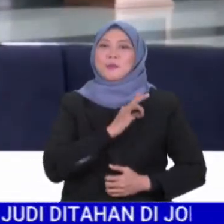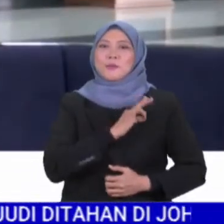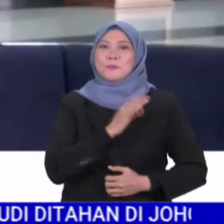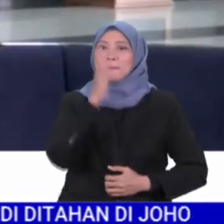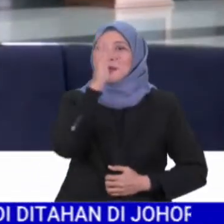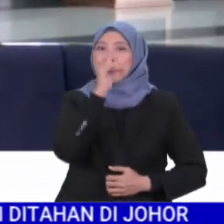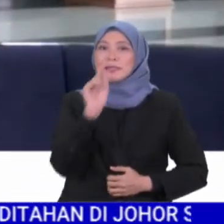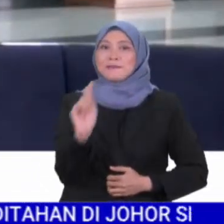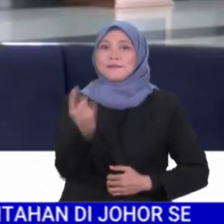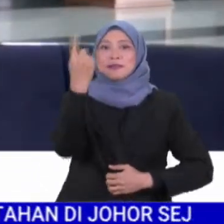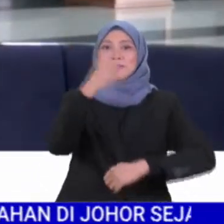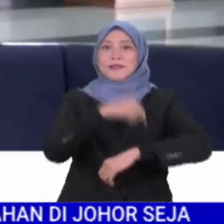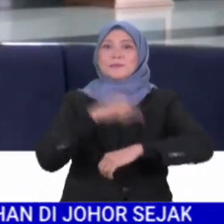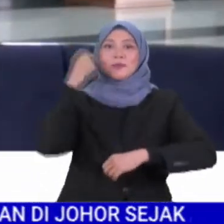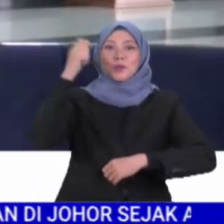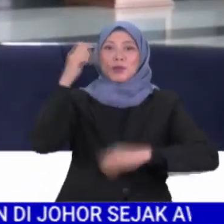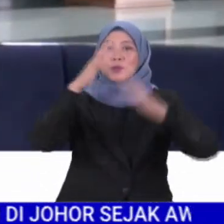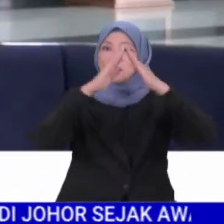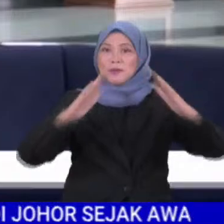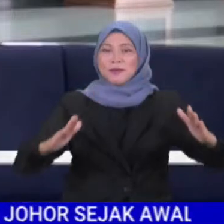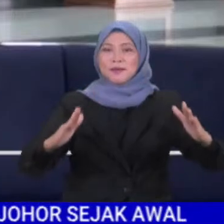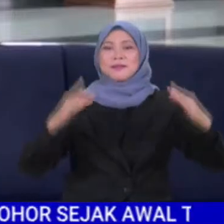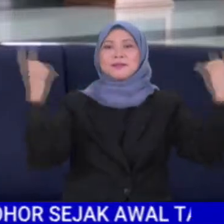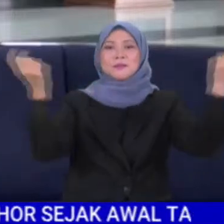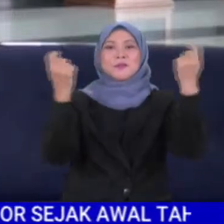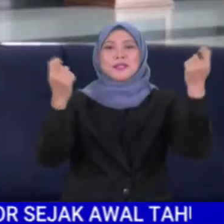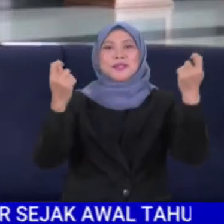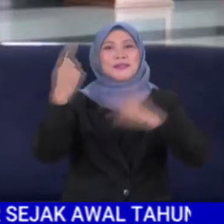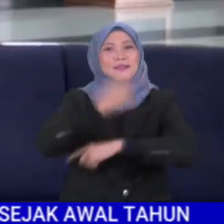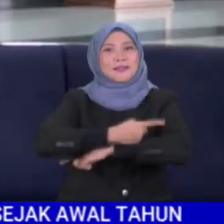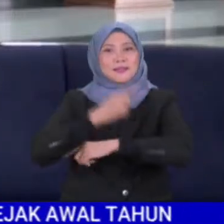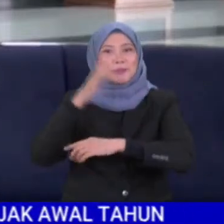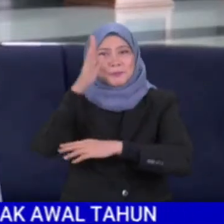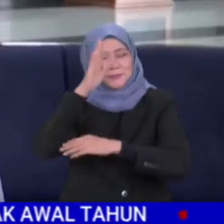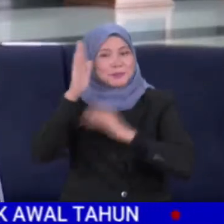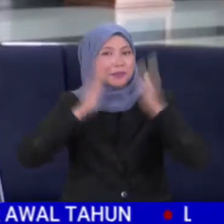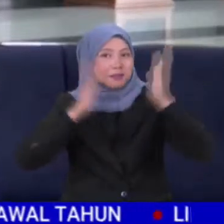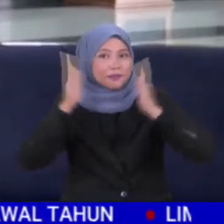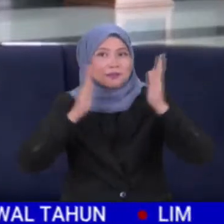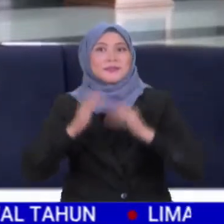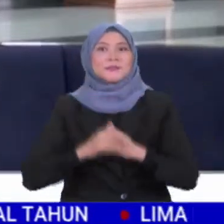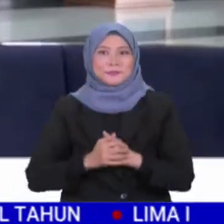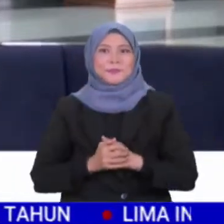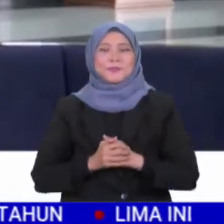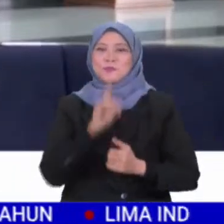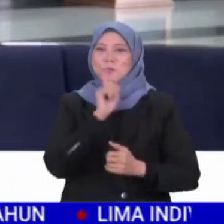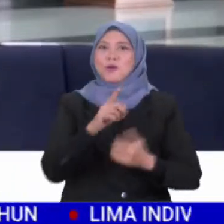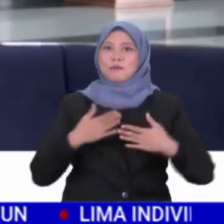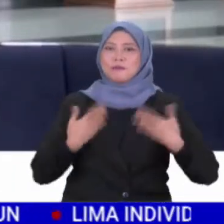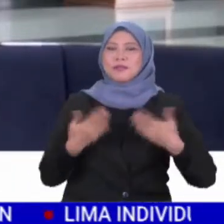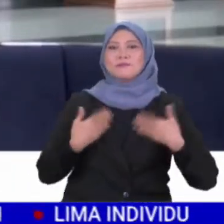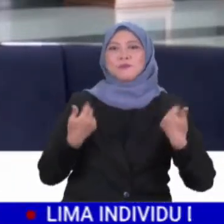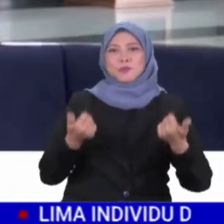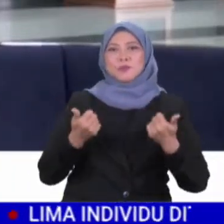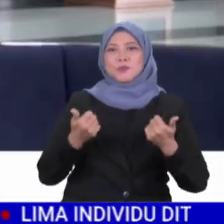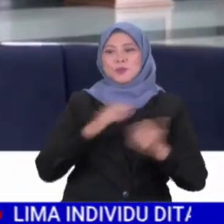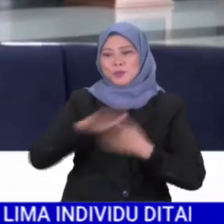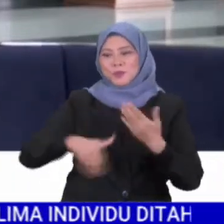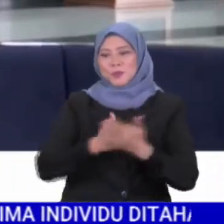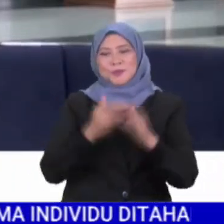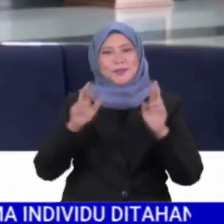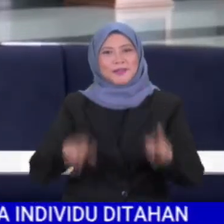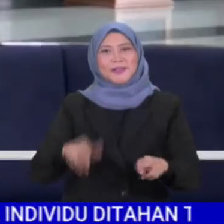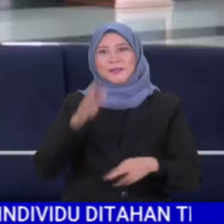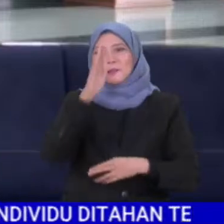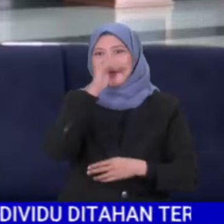Melaka pertama kalinya menjadi tuan rumah untuk sambutan Hari Malaysia ini, dan saya pasti kemeriahan amat dirasai oleh semua rakyat